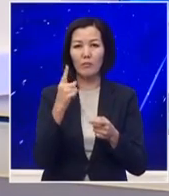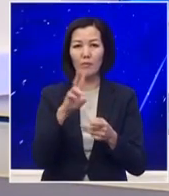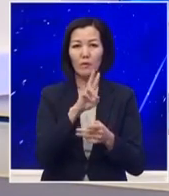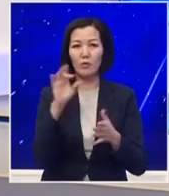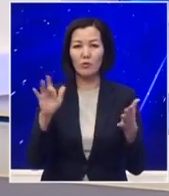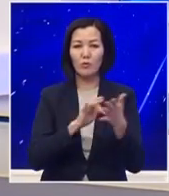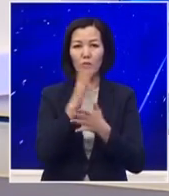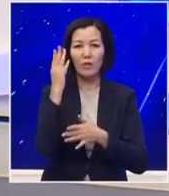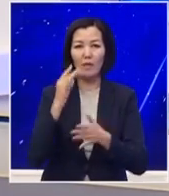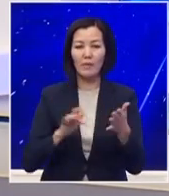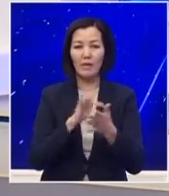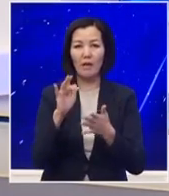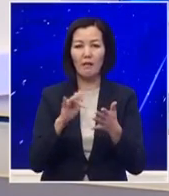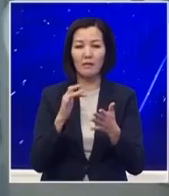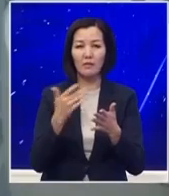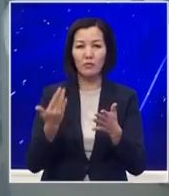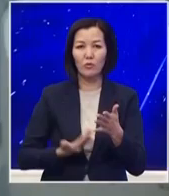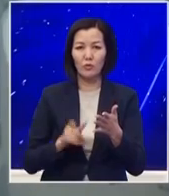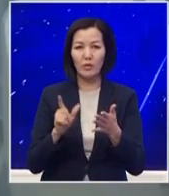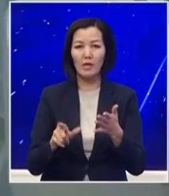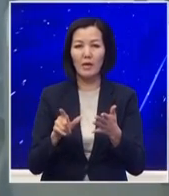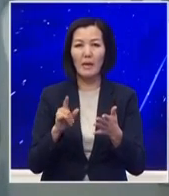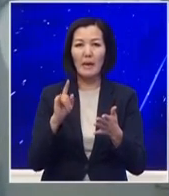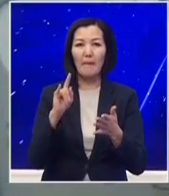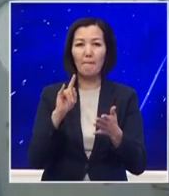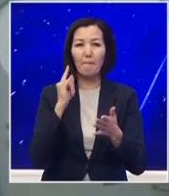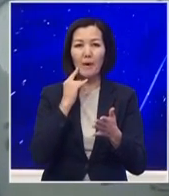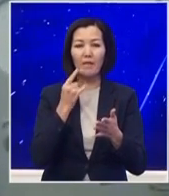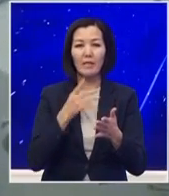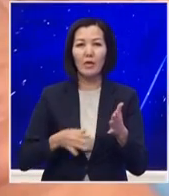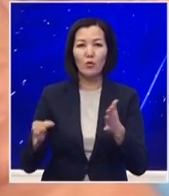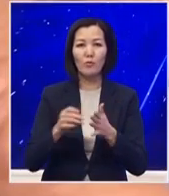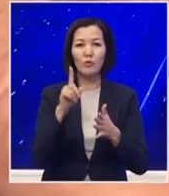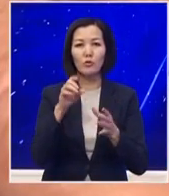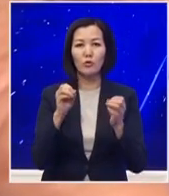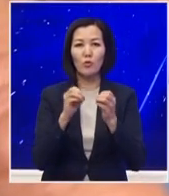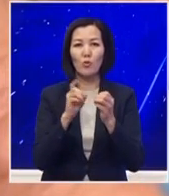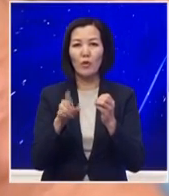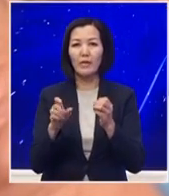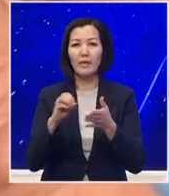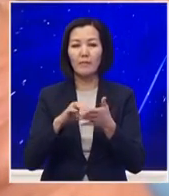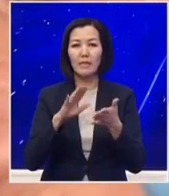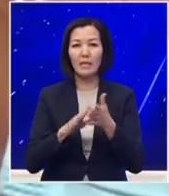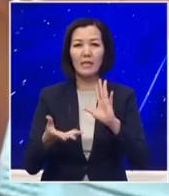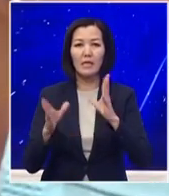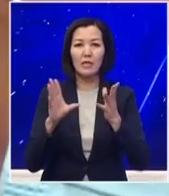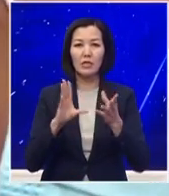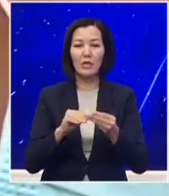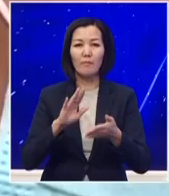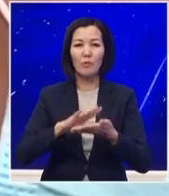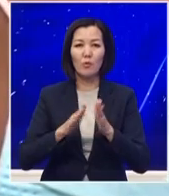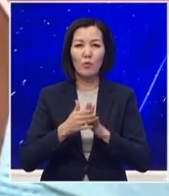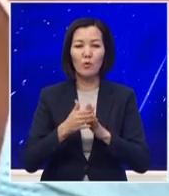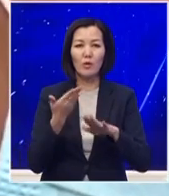мен Алматы қаласының тұрғындары. Ал Павлодар облысынан 110 адам тіркелді. Жалпы елдегі жағдай көңіл